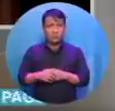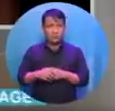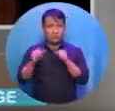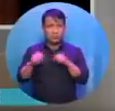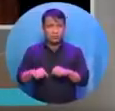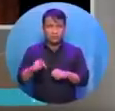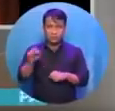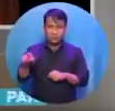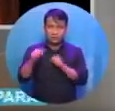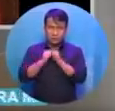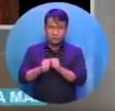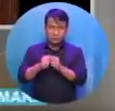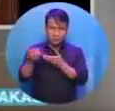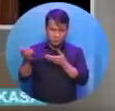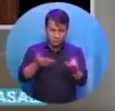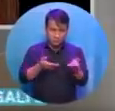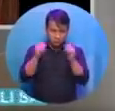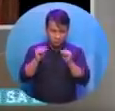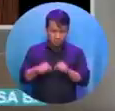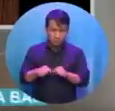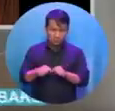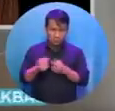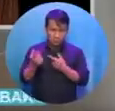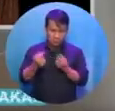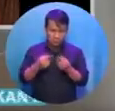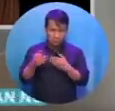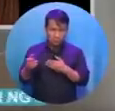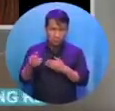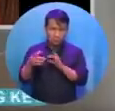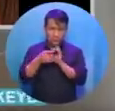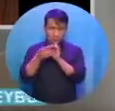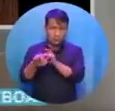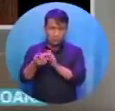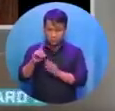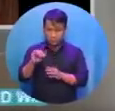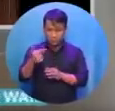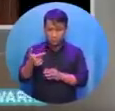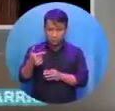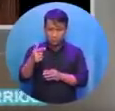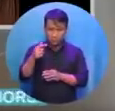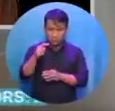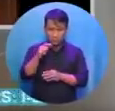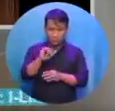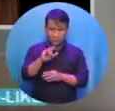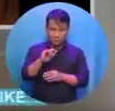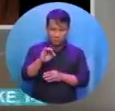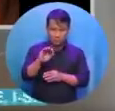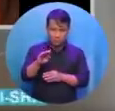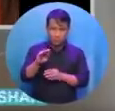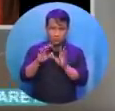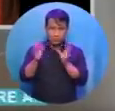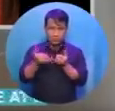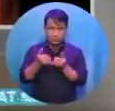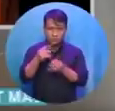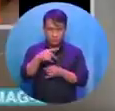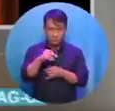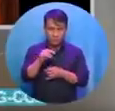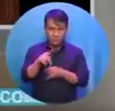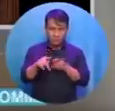Okay, sige po. Kayang-kaya namin gawin yan. Ang gagawin po namin, magkipaugnayan kami sa DLG, sa AITF, sa mga barangay, sa